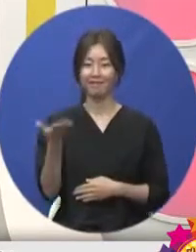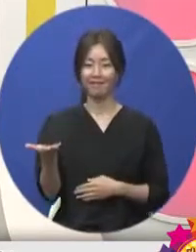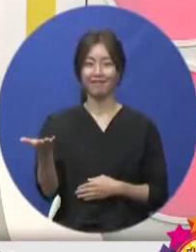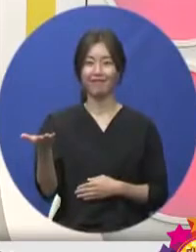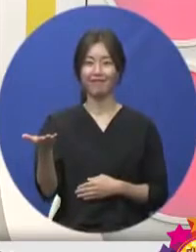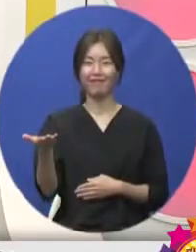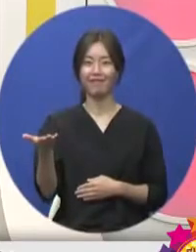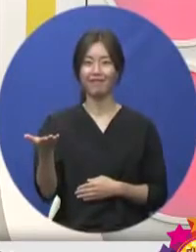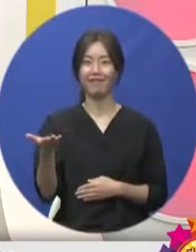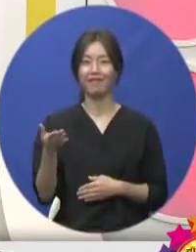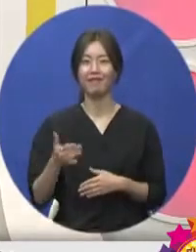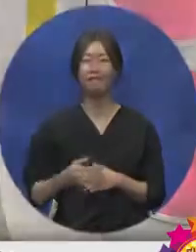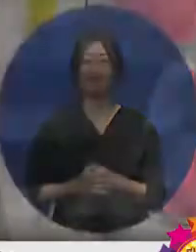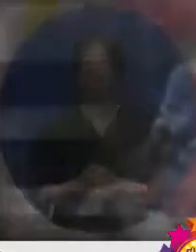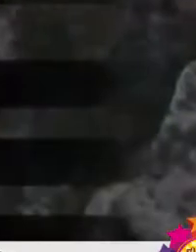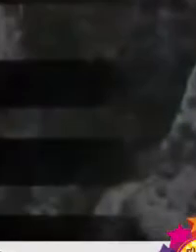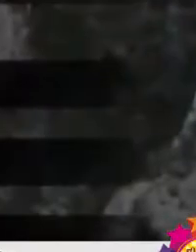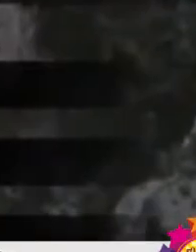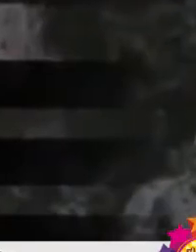요.